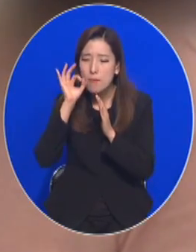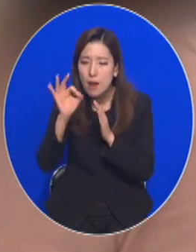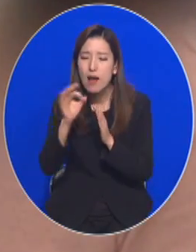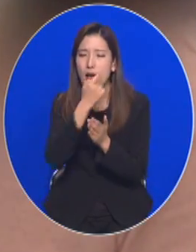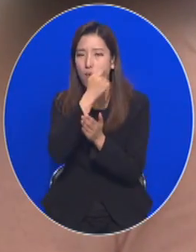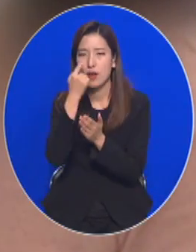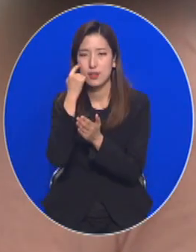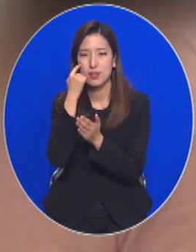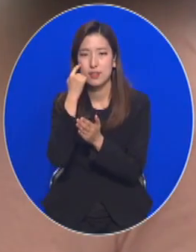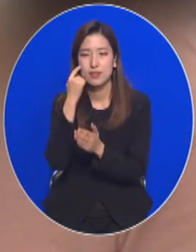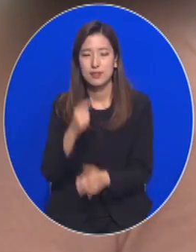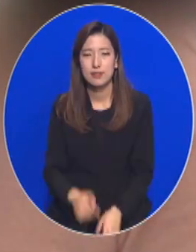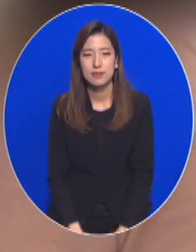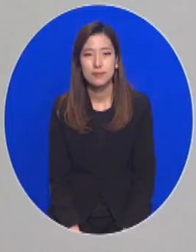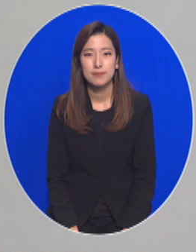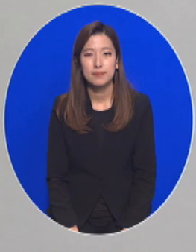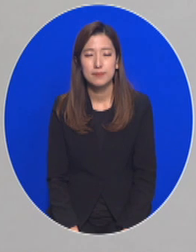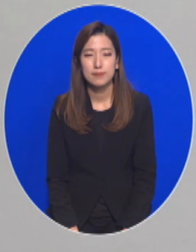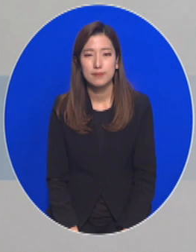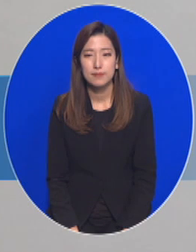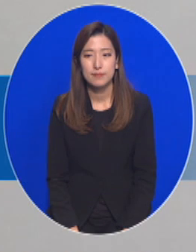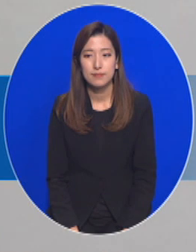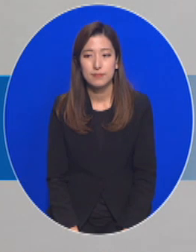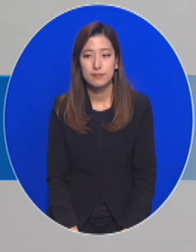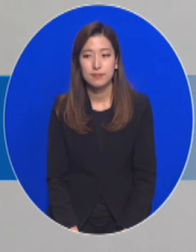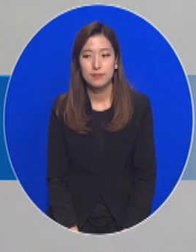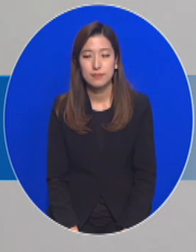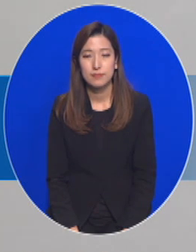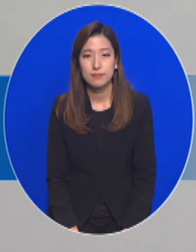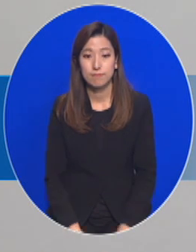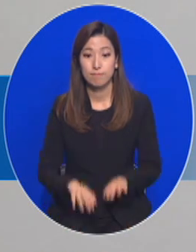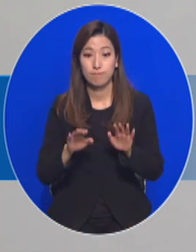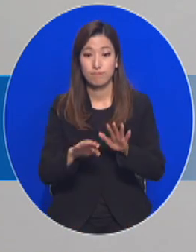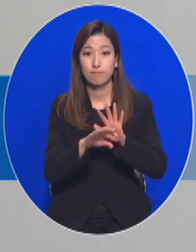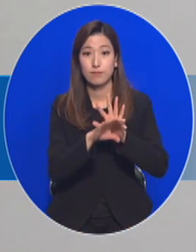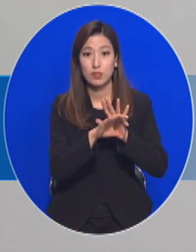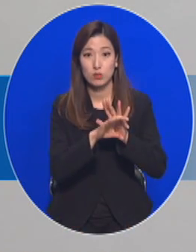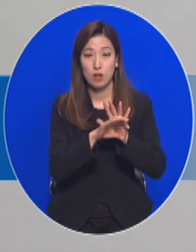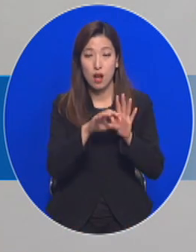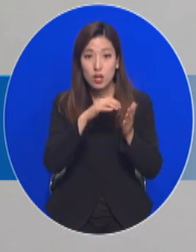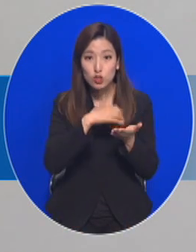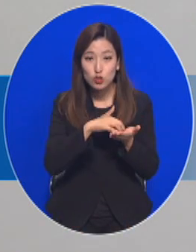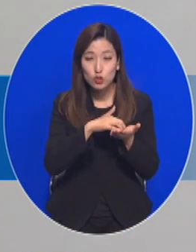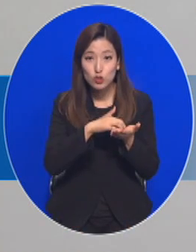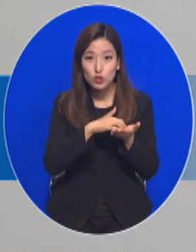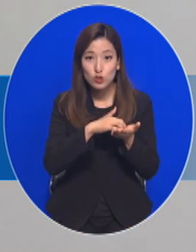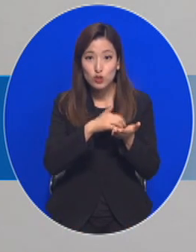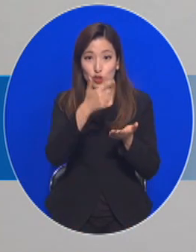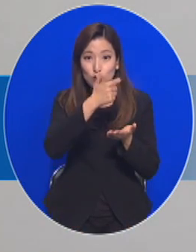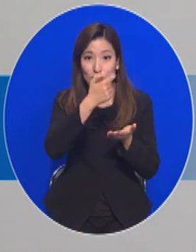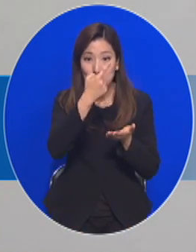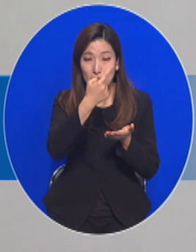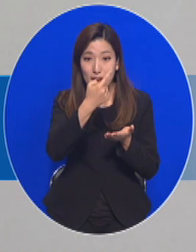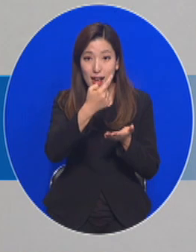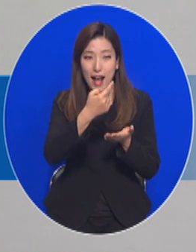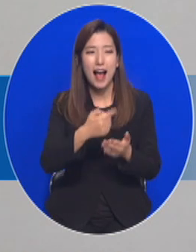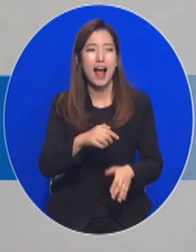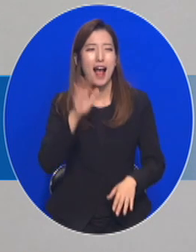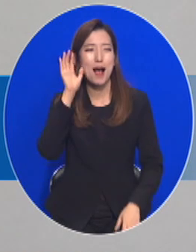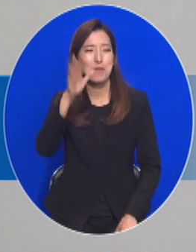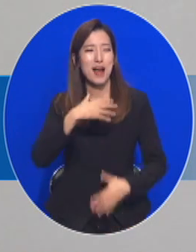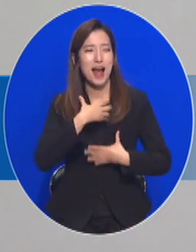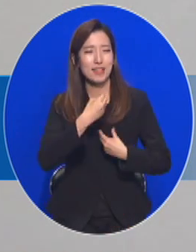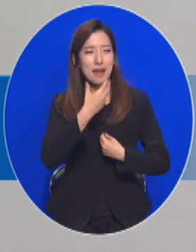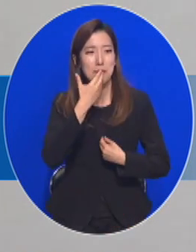방역당국은 설명했습니다 오늘 보이신 그런 감소 3 앙심 하면 안 되겠고 계속